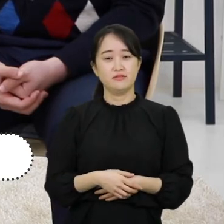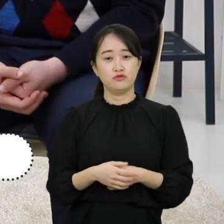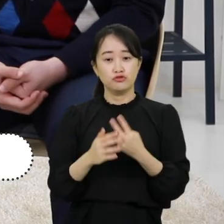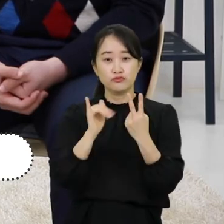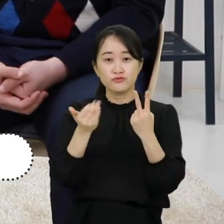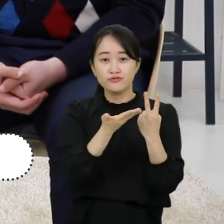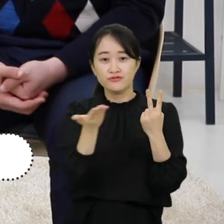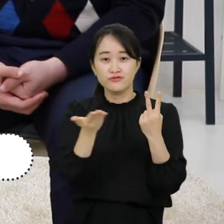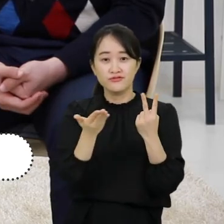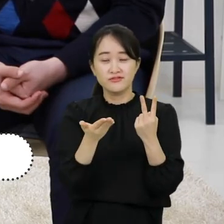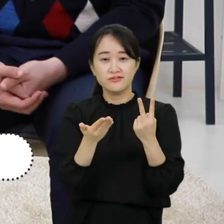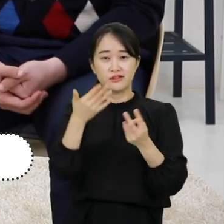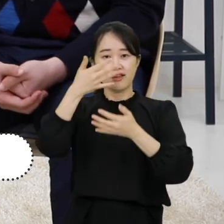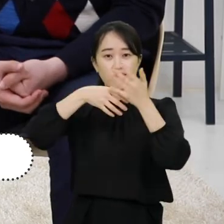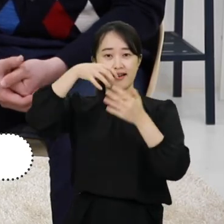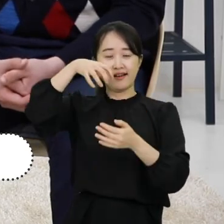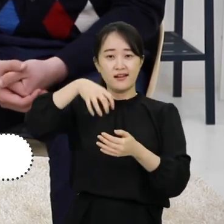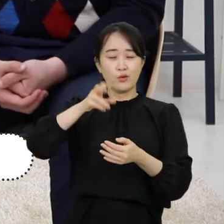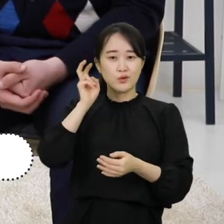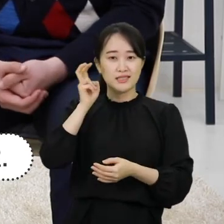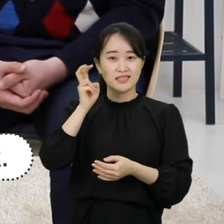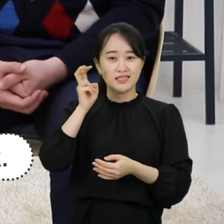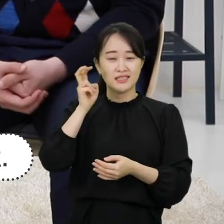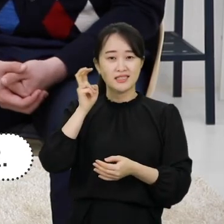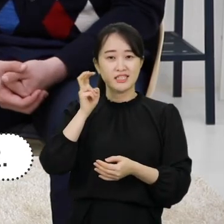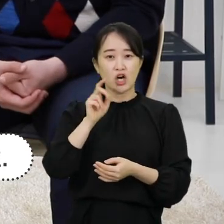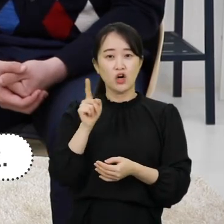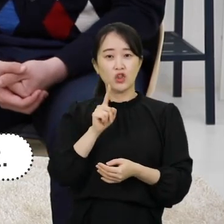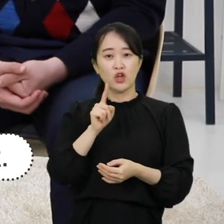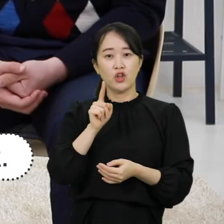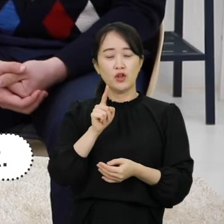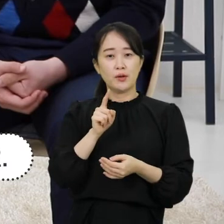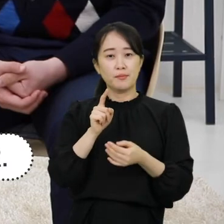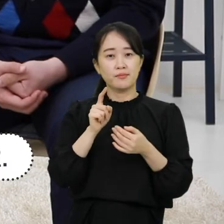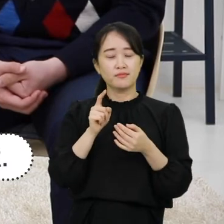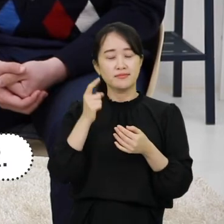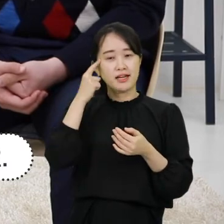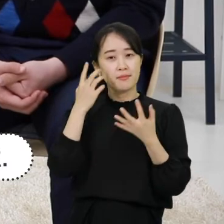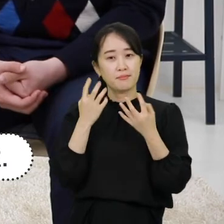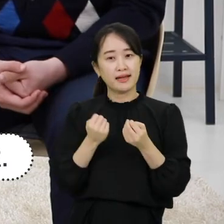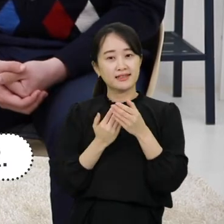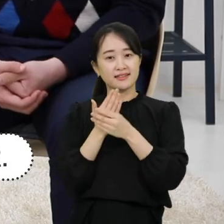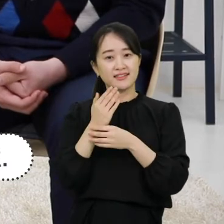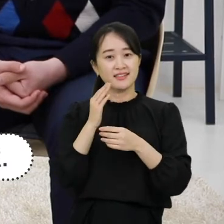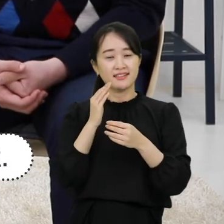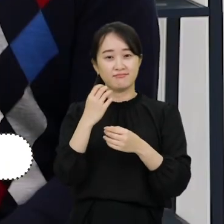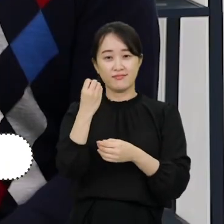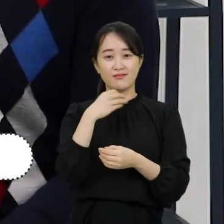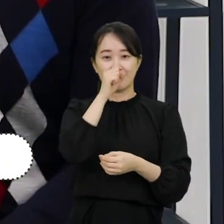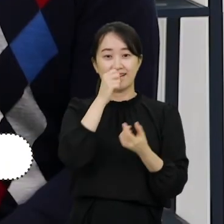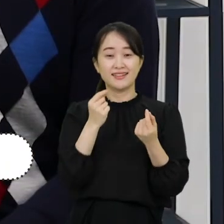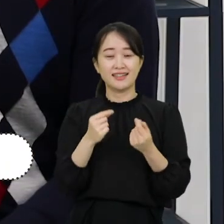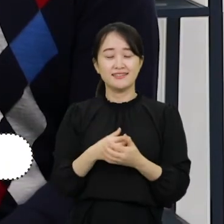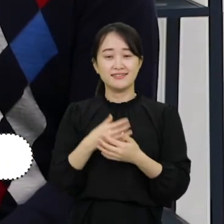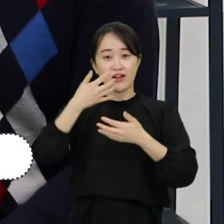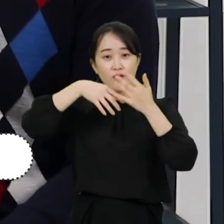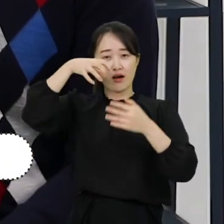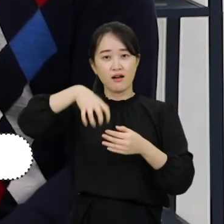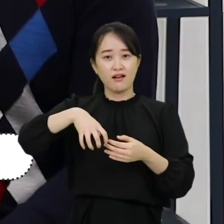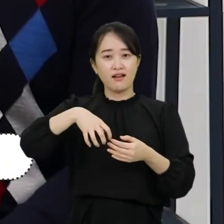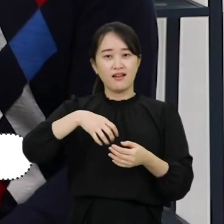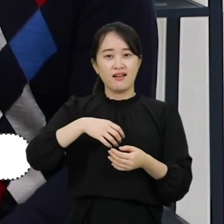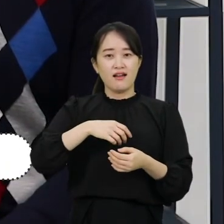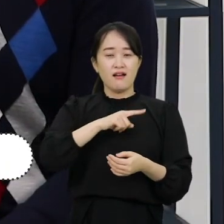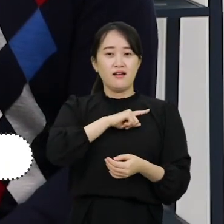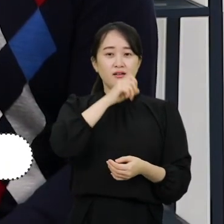두 분은 영화관 혹시 가보시면 어떤 것들이 좀 많이 생각이 드셨는지 얘기해 주시면 좋을 것 같아요. 영화관에서 영화가